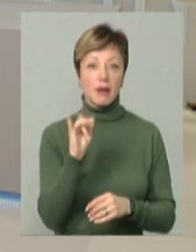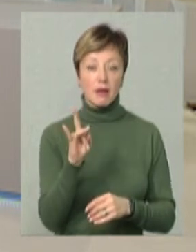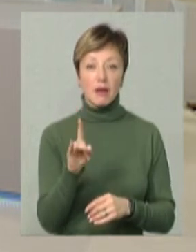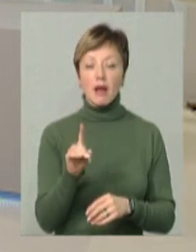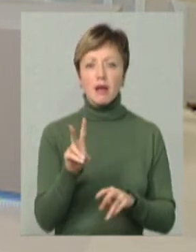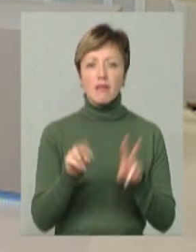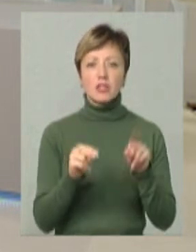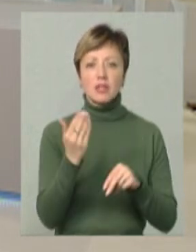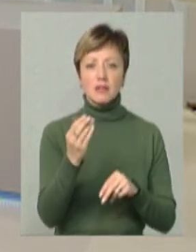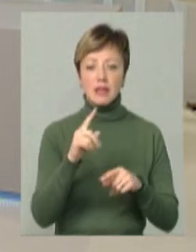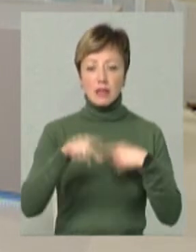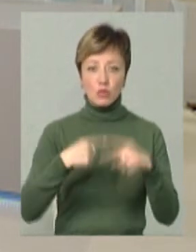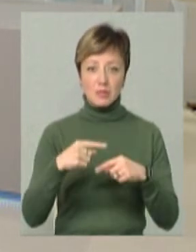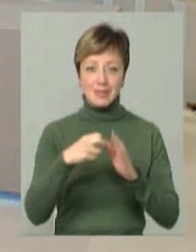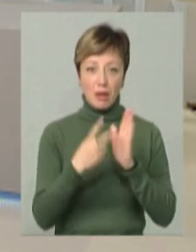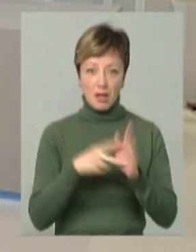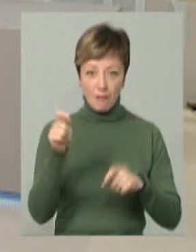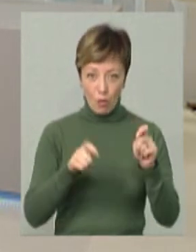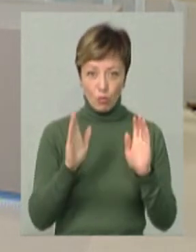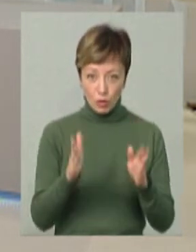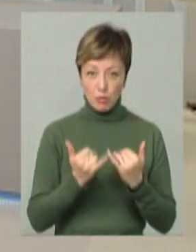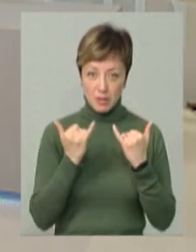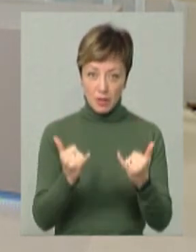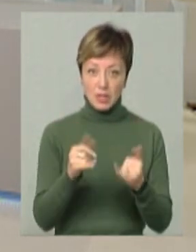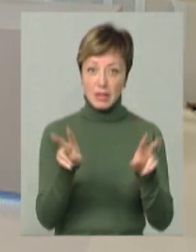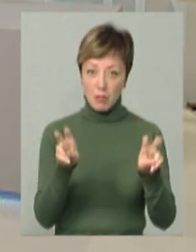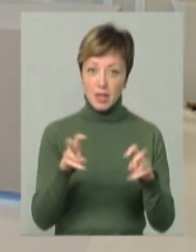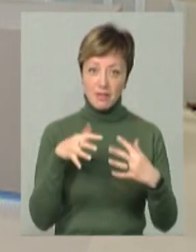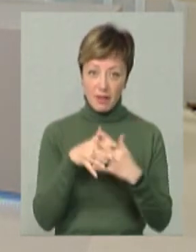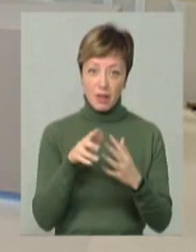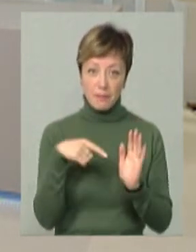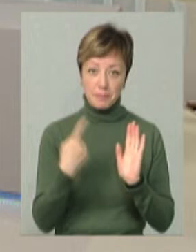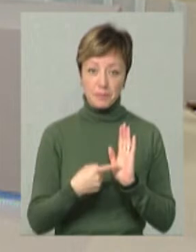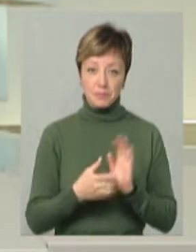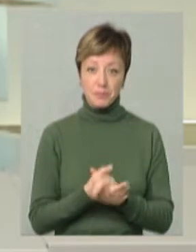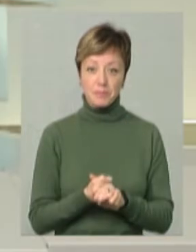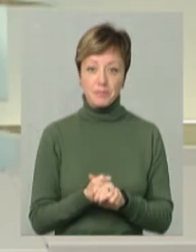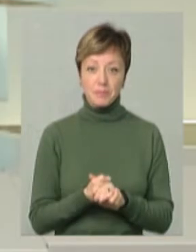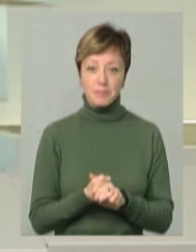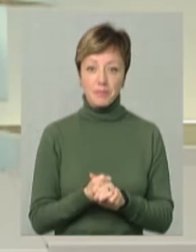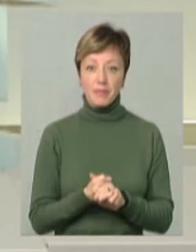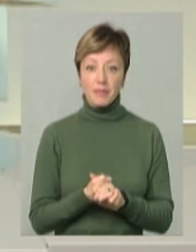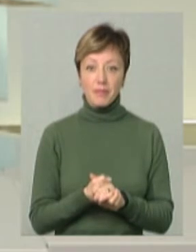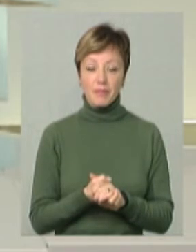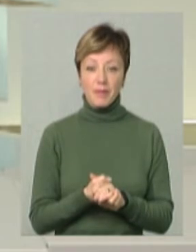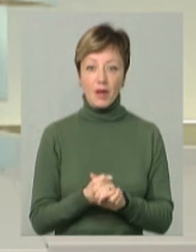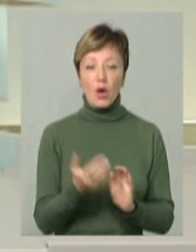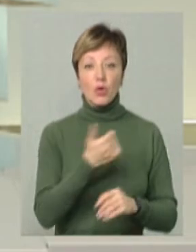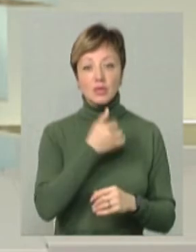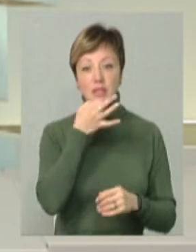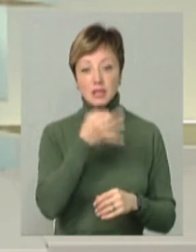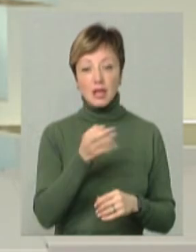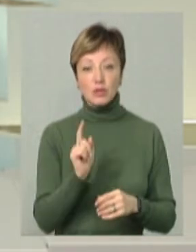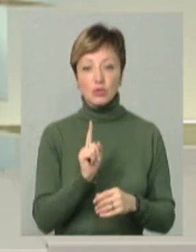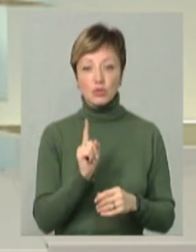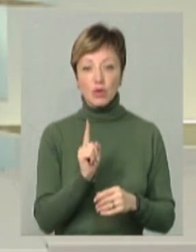вважаєте, наступний 17-й форум все-таки буде присвячений тематиці війни? Ну, власне, хочу сказати,